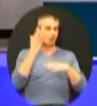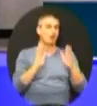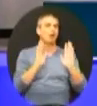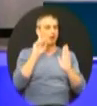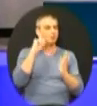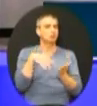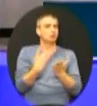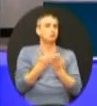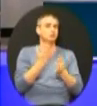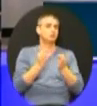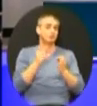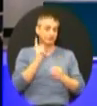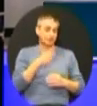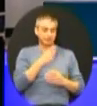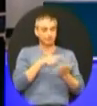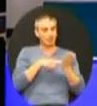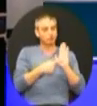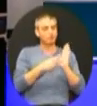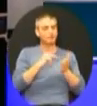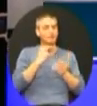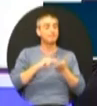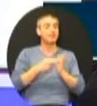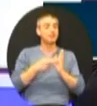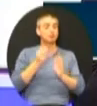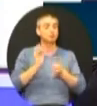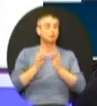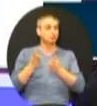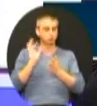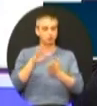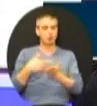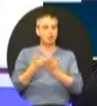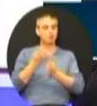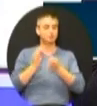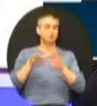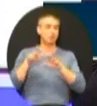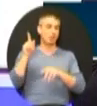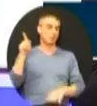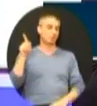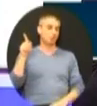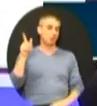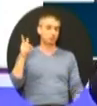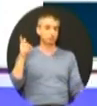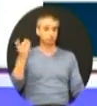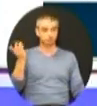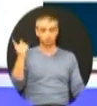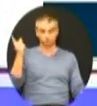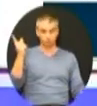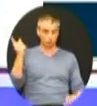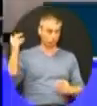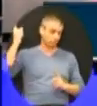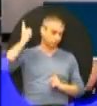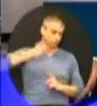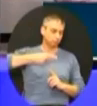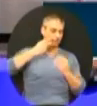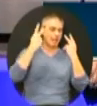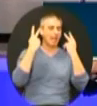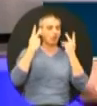גם יועצים משפטיים צריכים בעצם לשקף מדיניות משפטית של יועץ משפטי לממשלה שבעצם מוריד להם למטה את